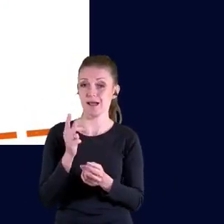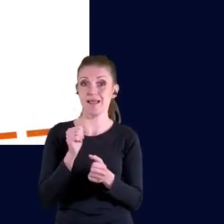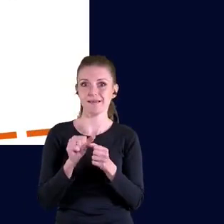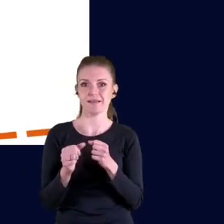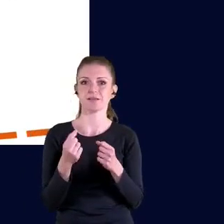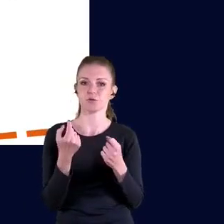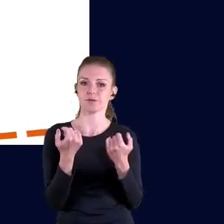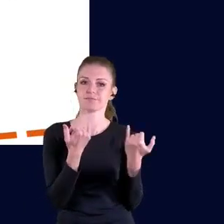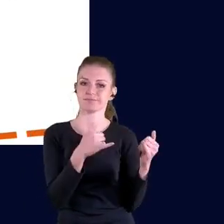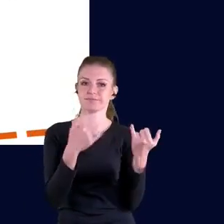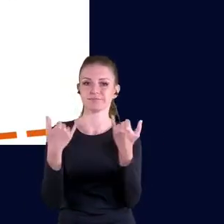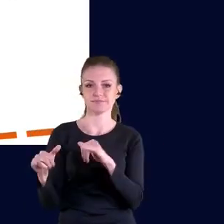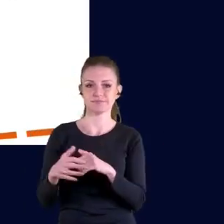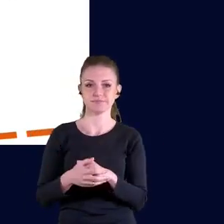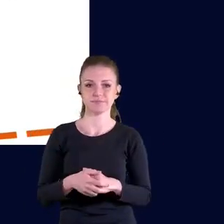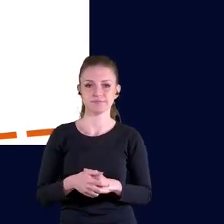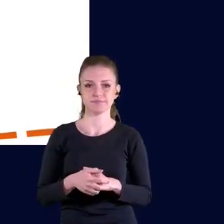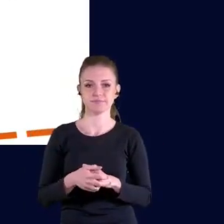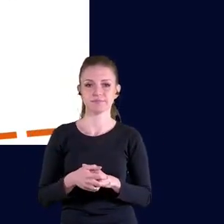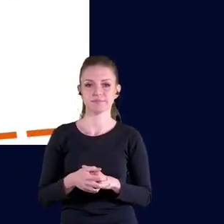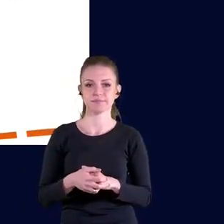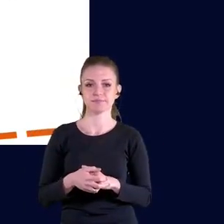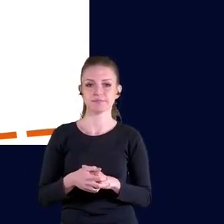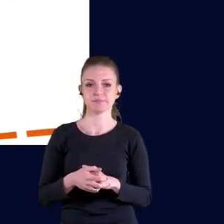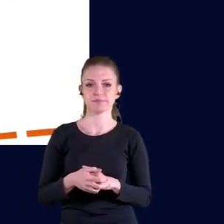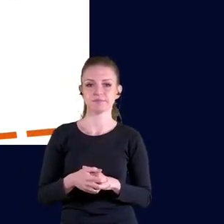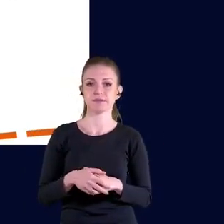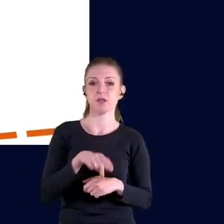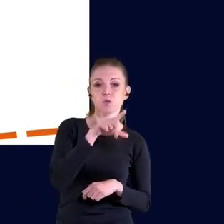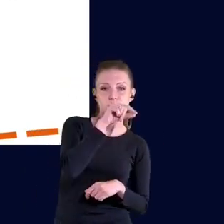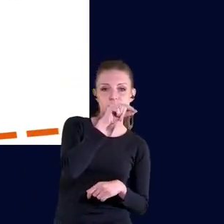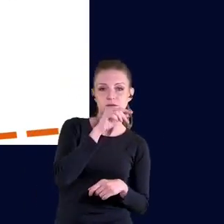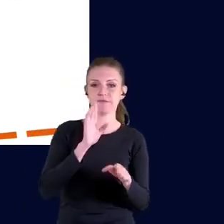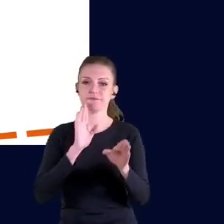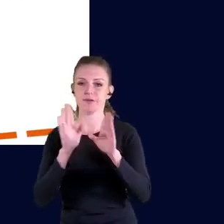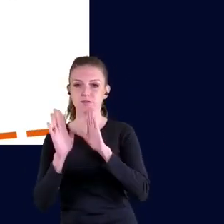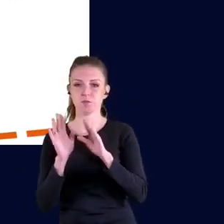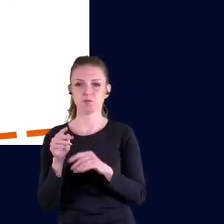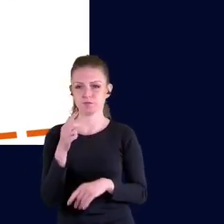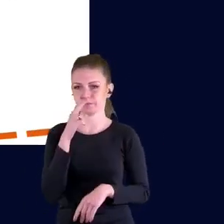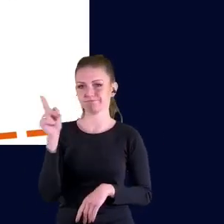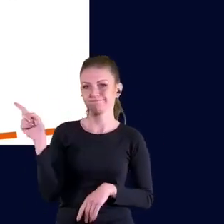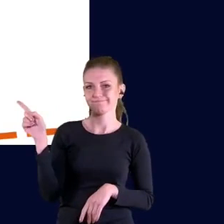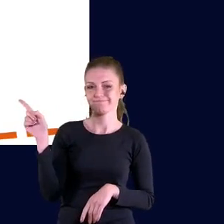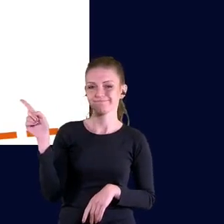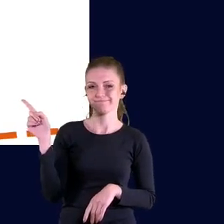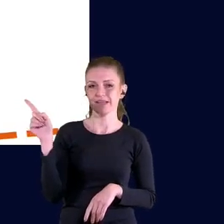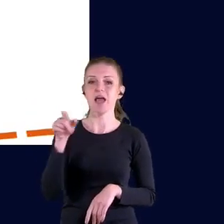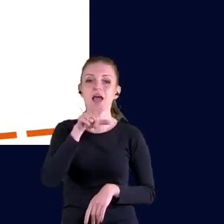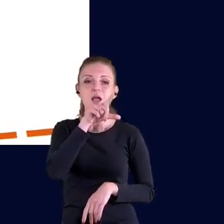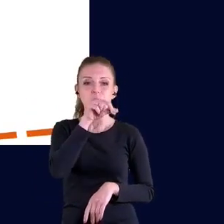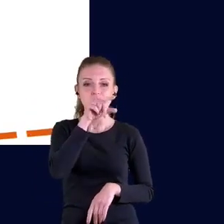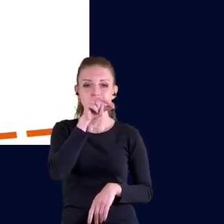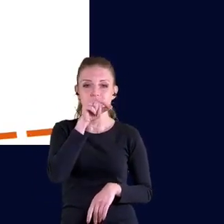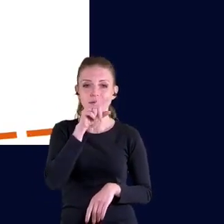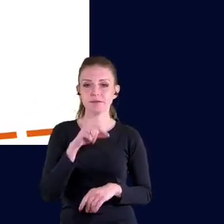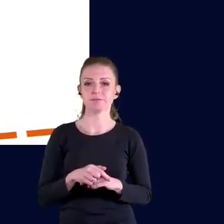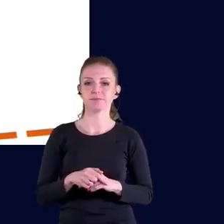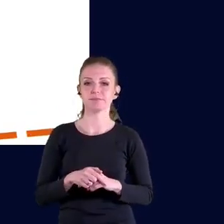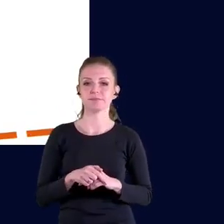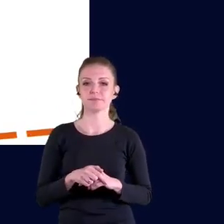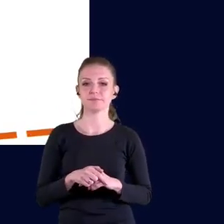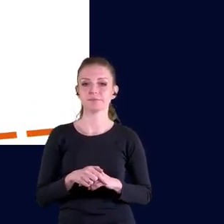różnica ze względu na grupy odbiorców do których są kierowane informacje publikowane na Twitterze wyciągnięta